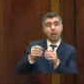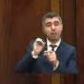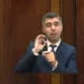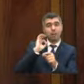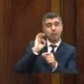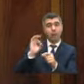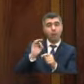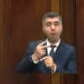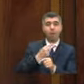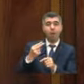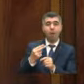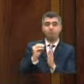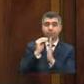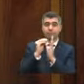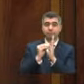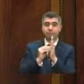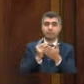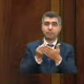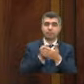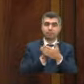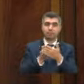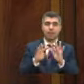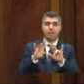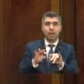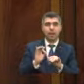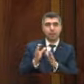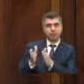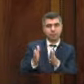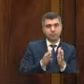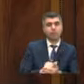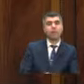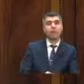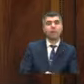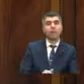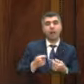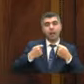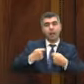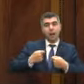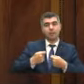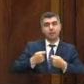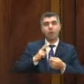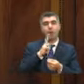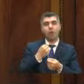الدستورية. وقد تميزت الحكومة الجديدة السيد رئيس الحكومة بطاقة شابة وكفاءة